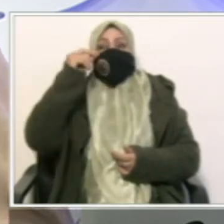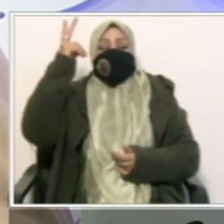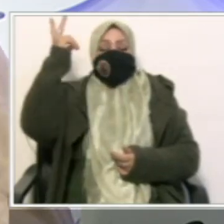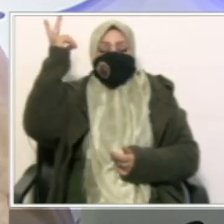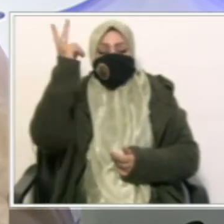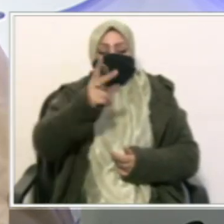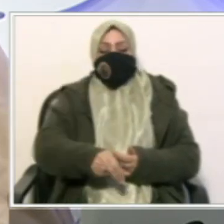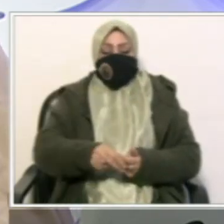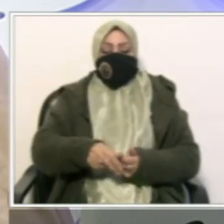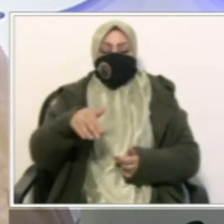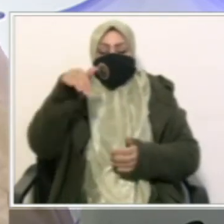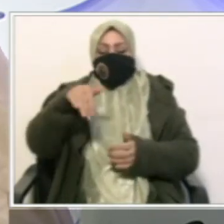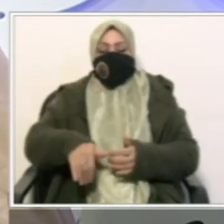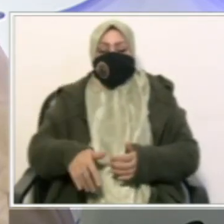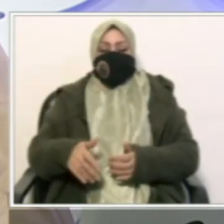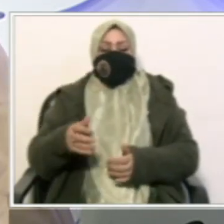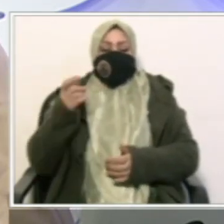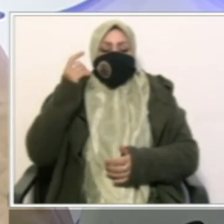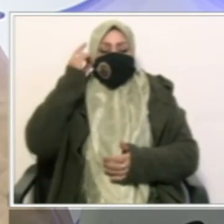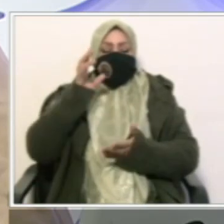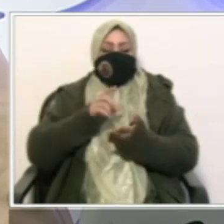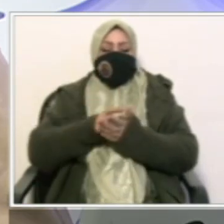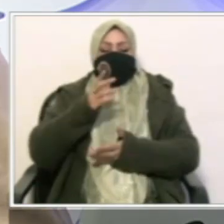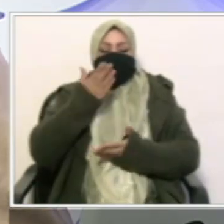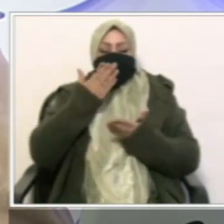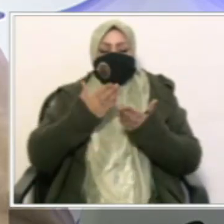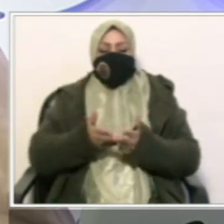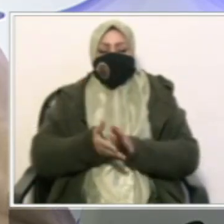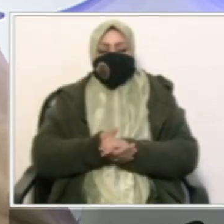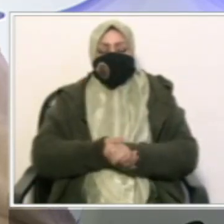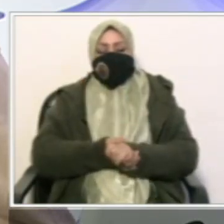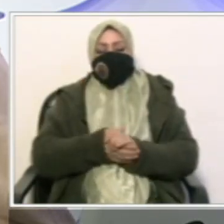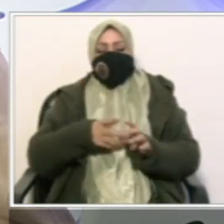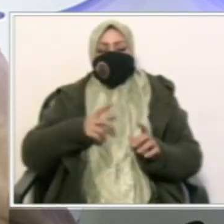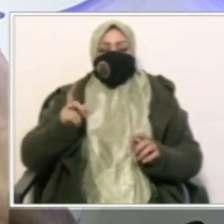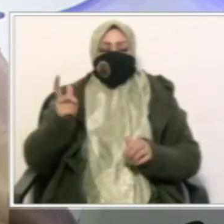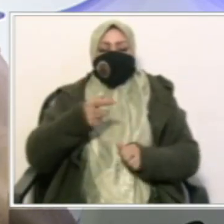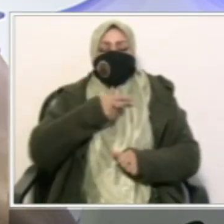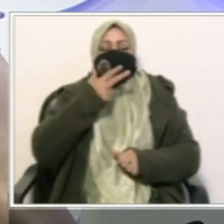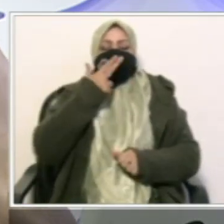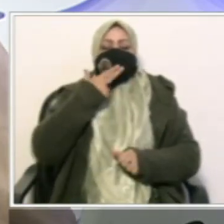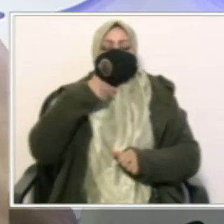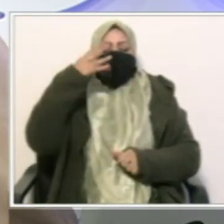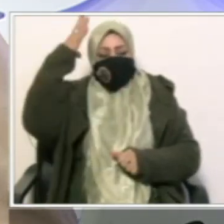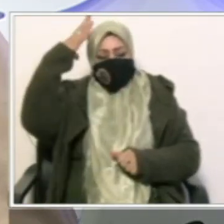الله لي ولكم حفظه وهدايته وتوفيقه.